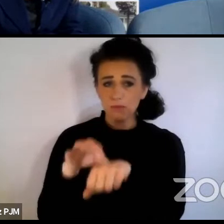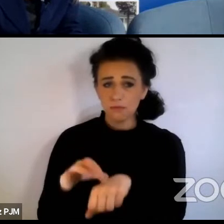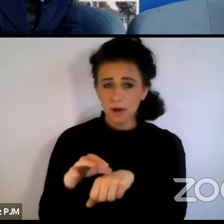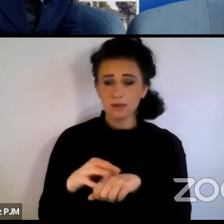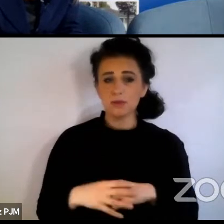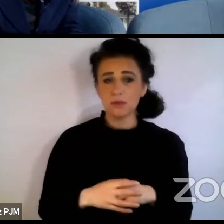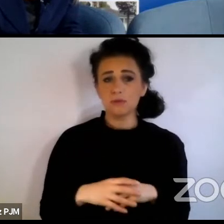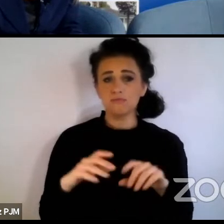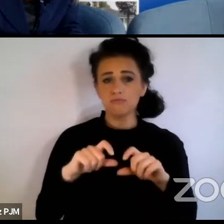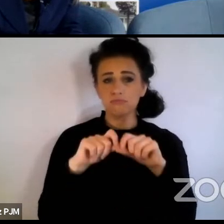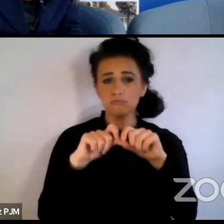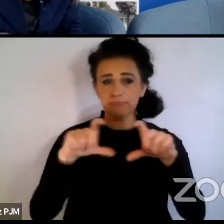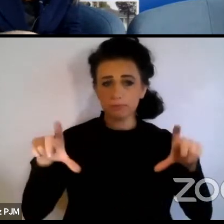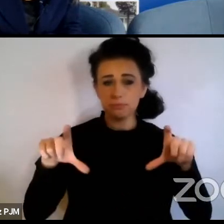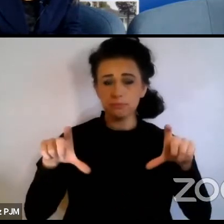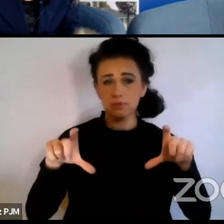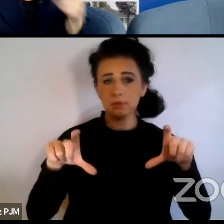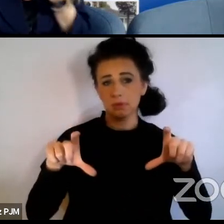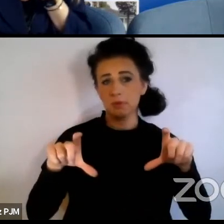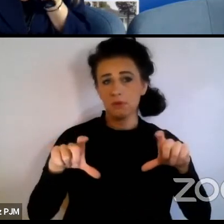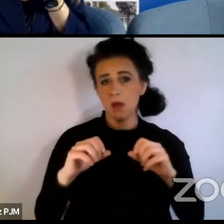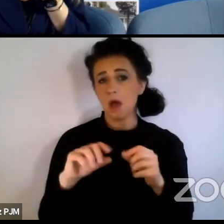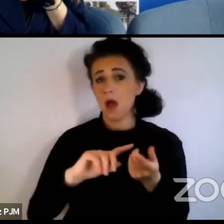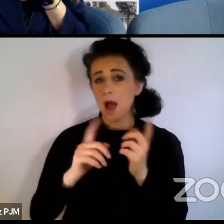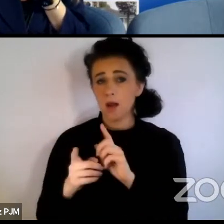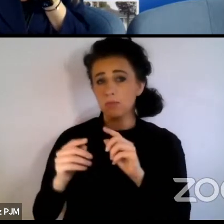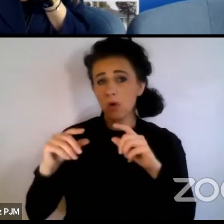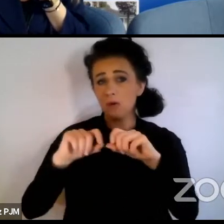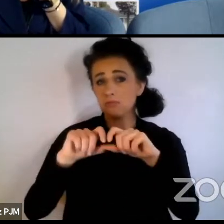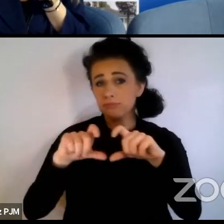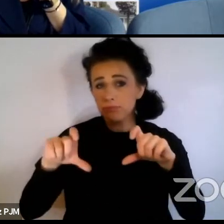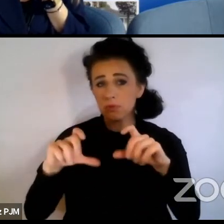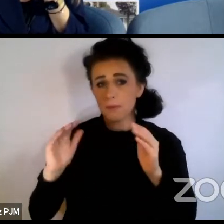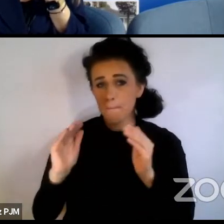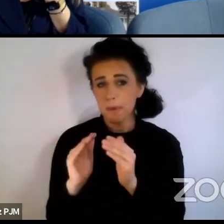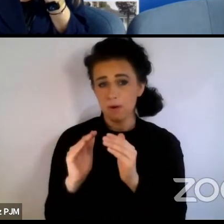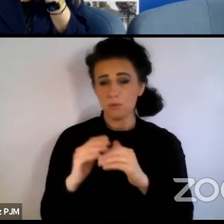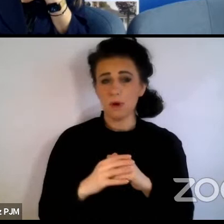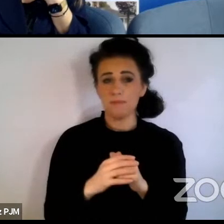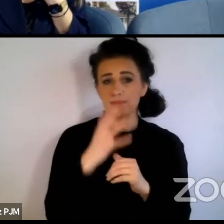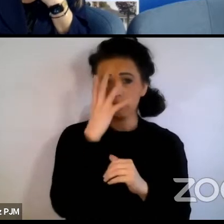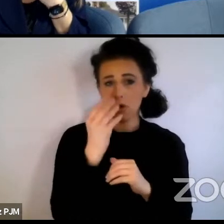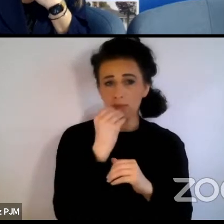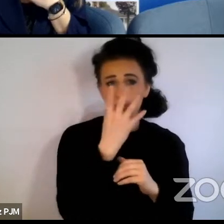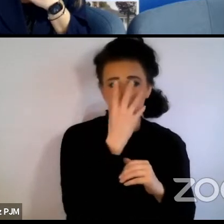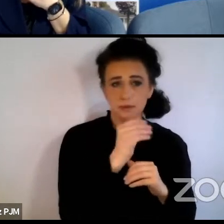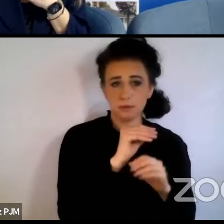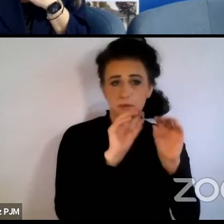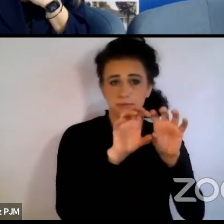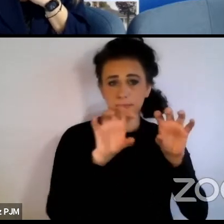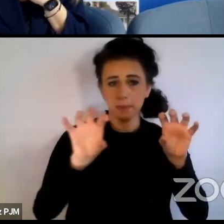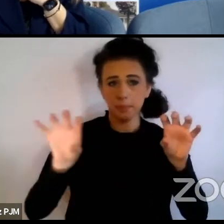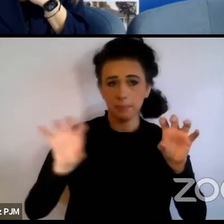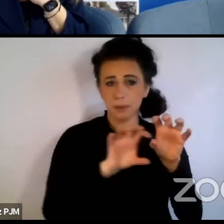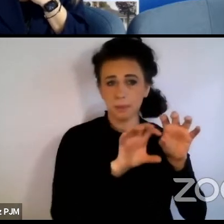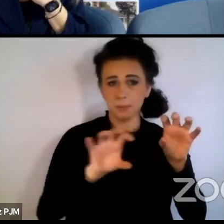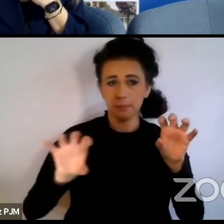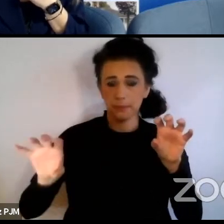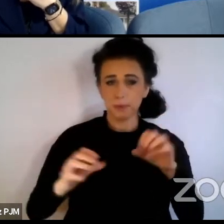na cały ekran. Z takich rzeczy, które wczoraj mi przypomniano,